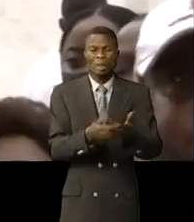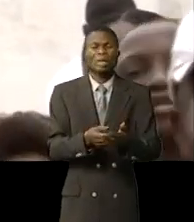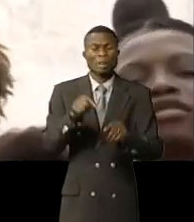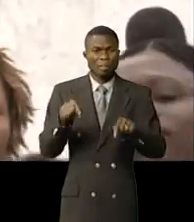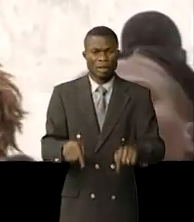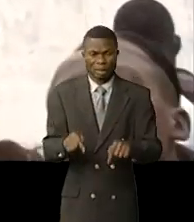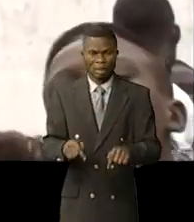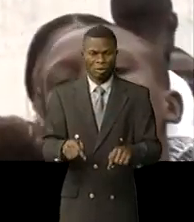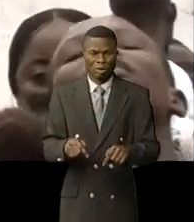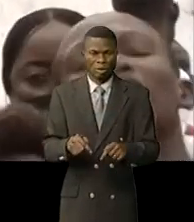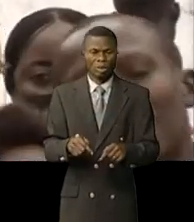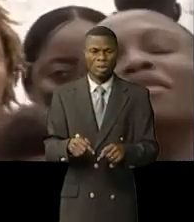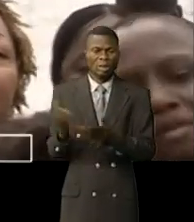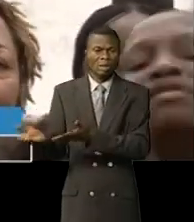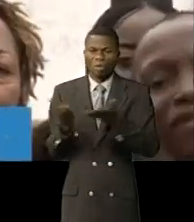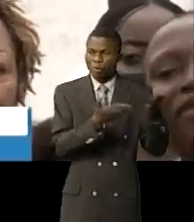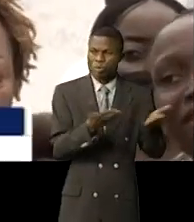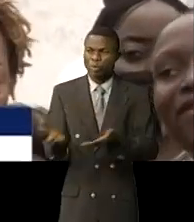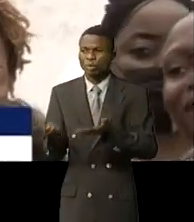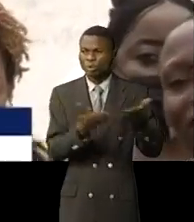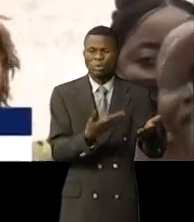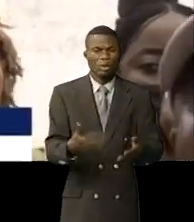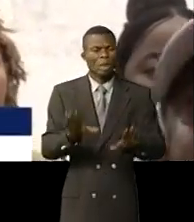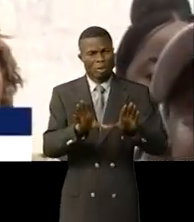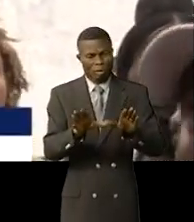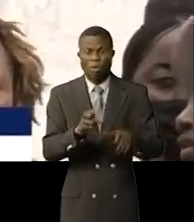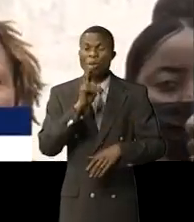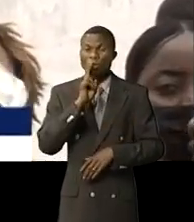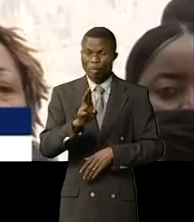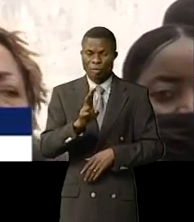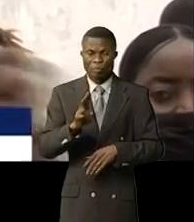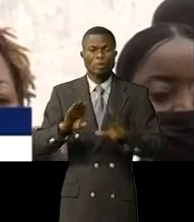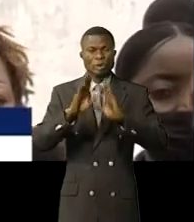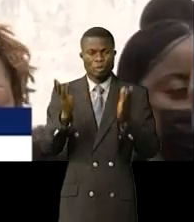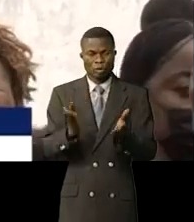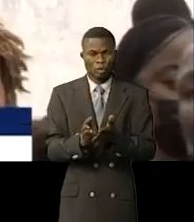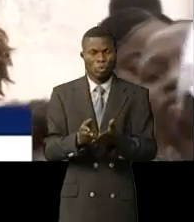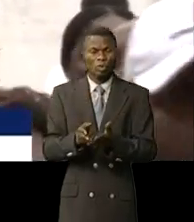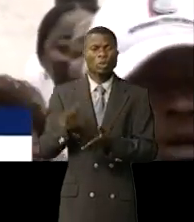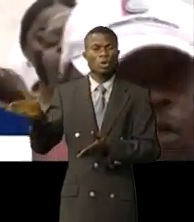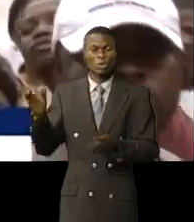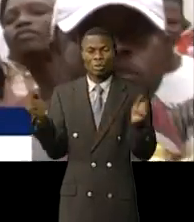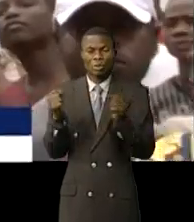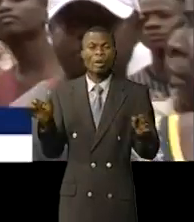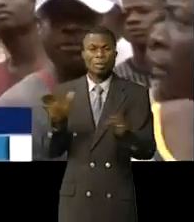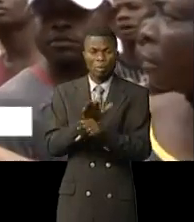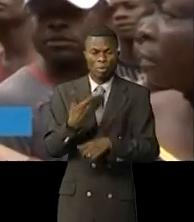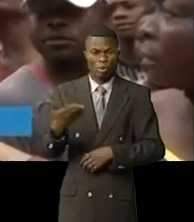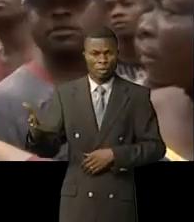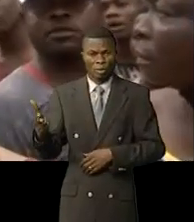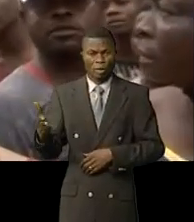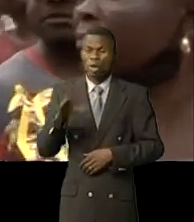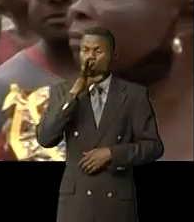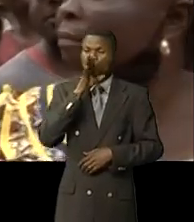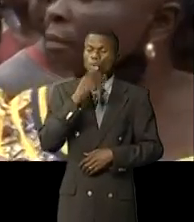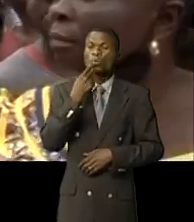C'est à peine que nous venons de décharger les surgelés. Je vous assure que toutes les chambres froides sont pleines. C'est un mensonge